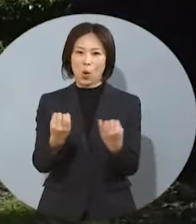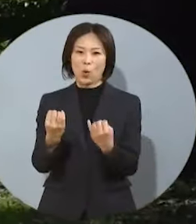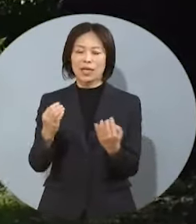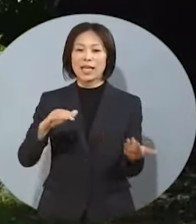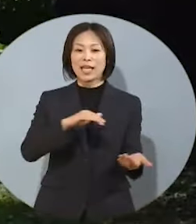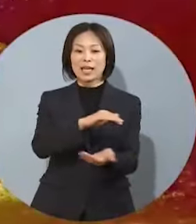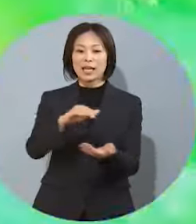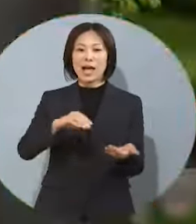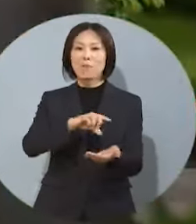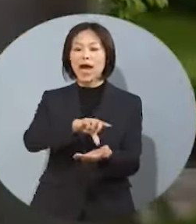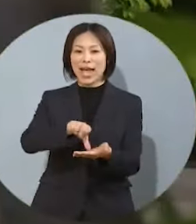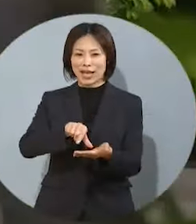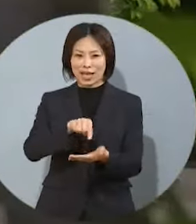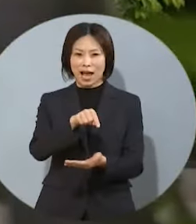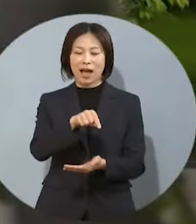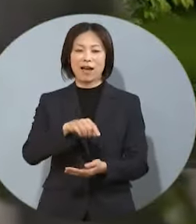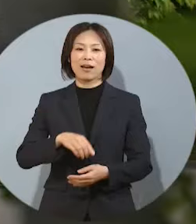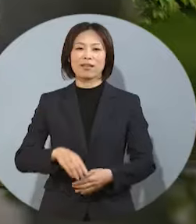リア。